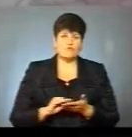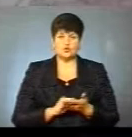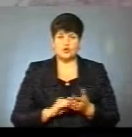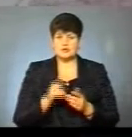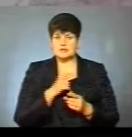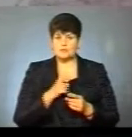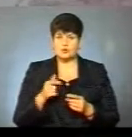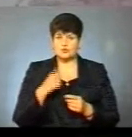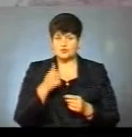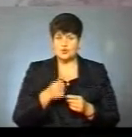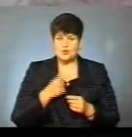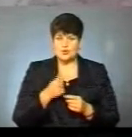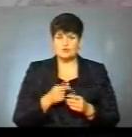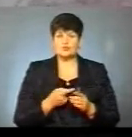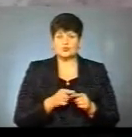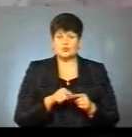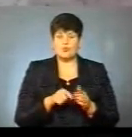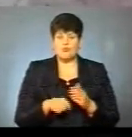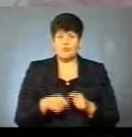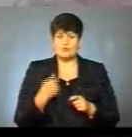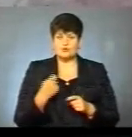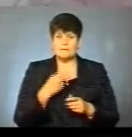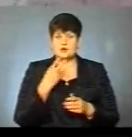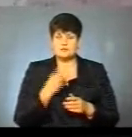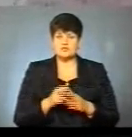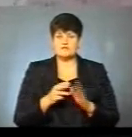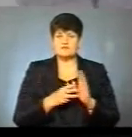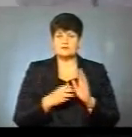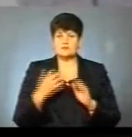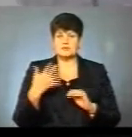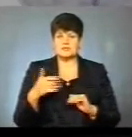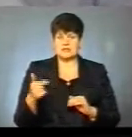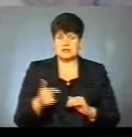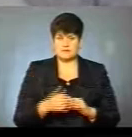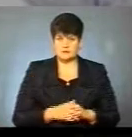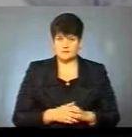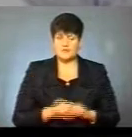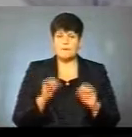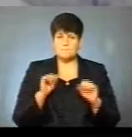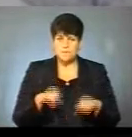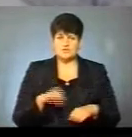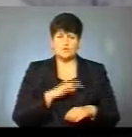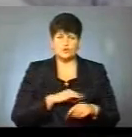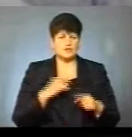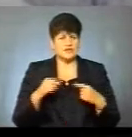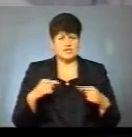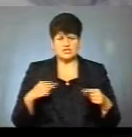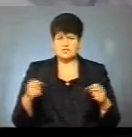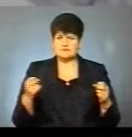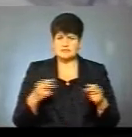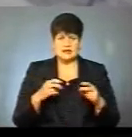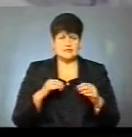року вчинення вказаного правопорушення штраф передбачено 850 гривень. Можна використовувати інші спеціальні